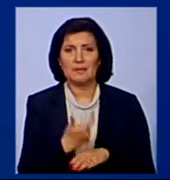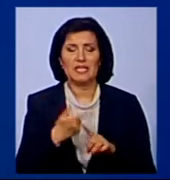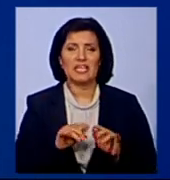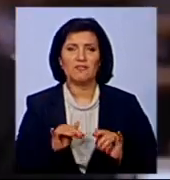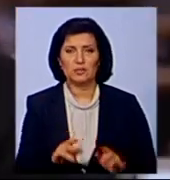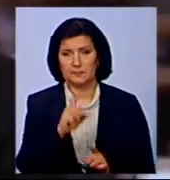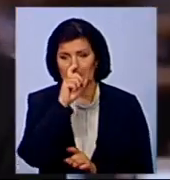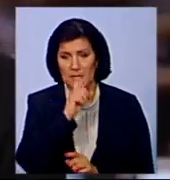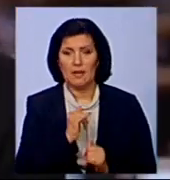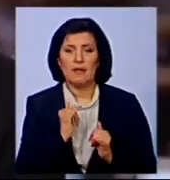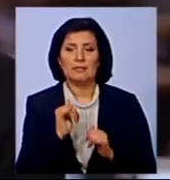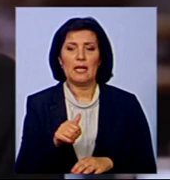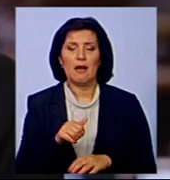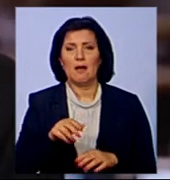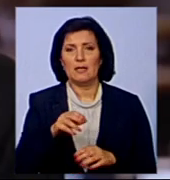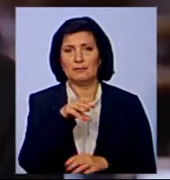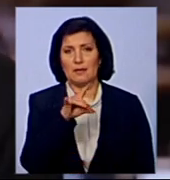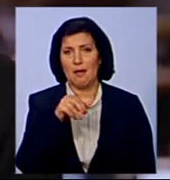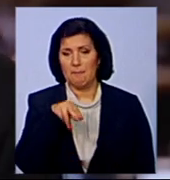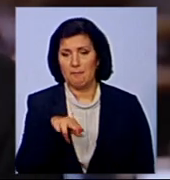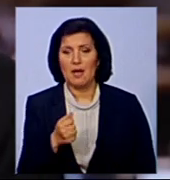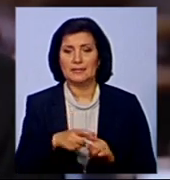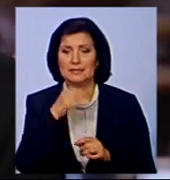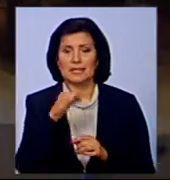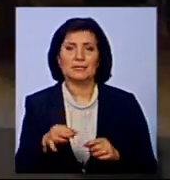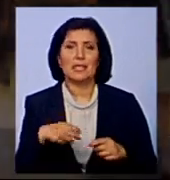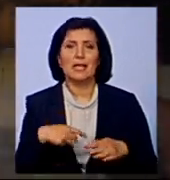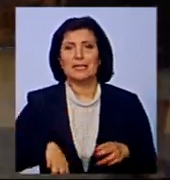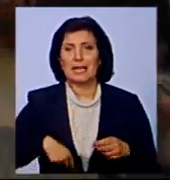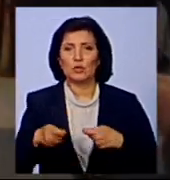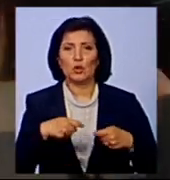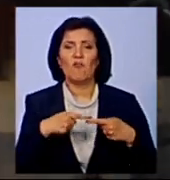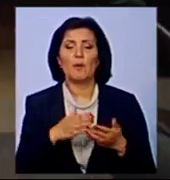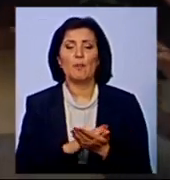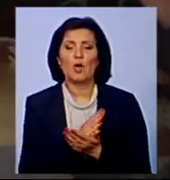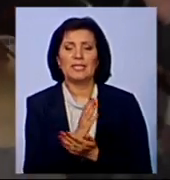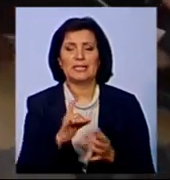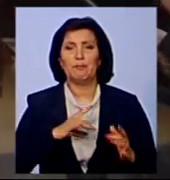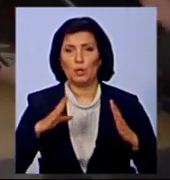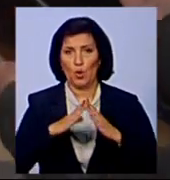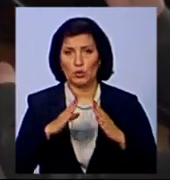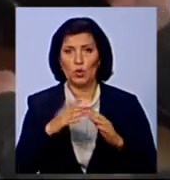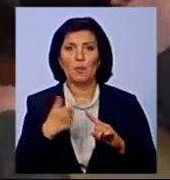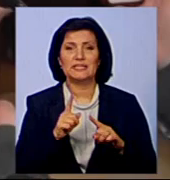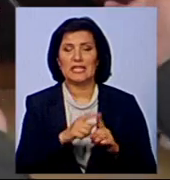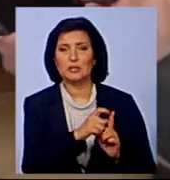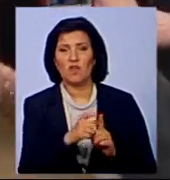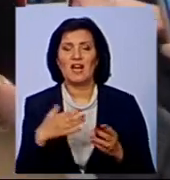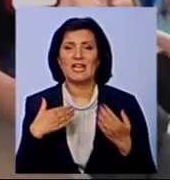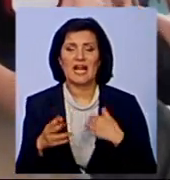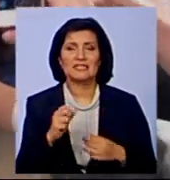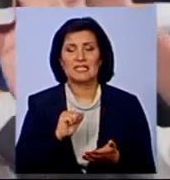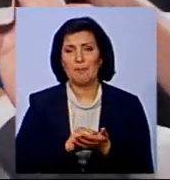Трампа. Таке сказав директор з торгової політики Білого дому Пітер Наварро. Ці слова – реакція на